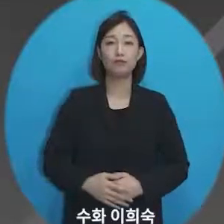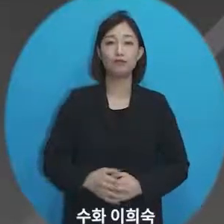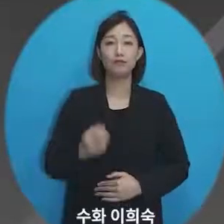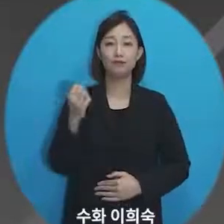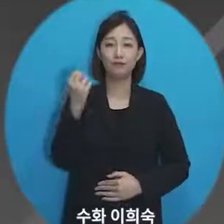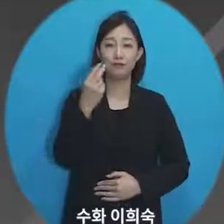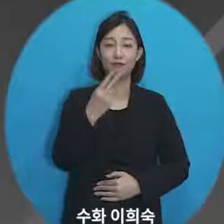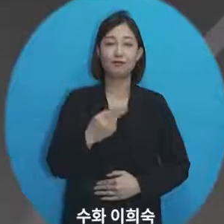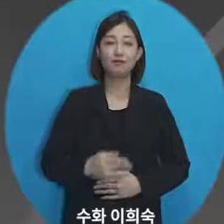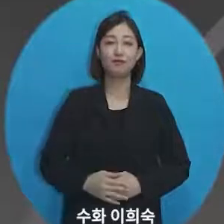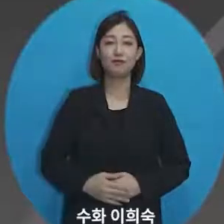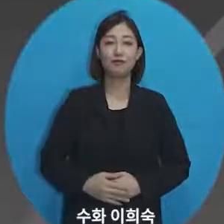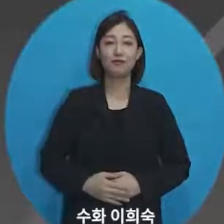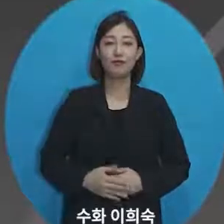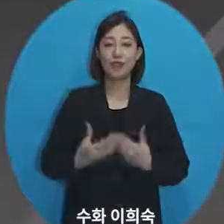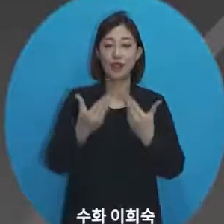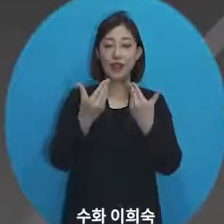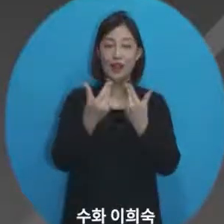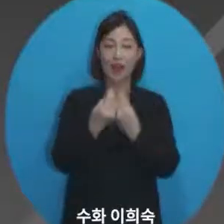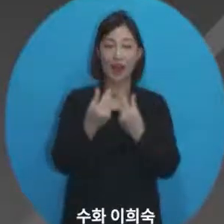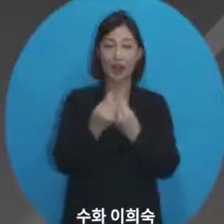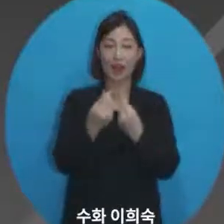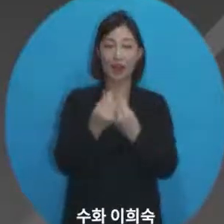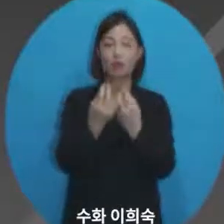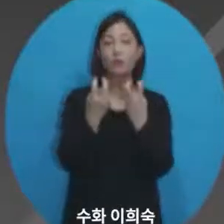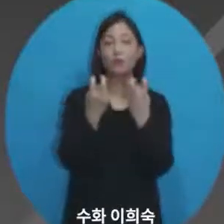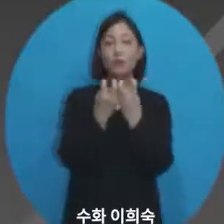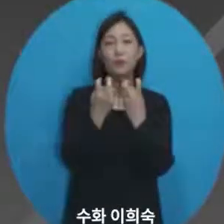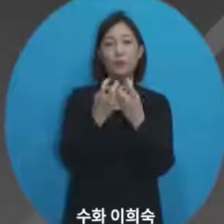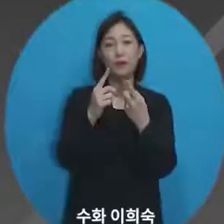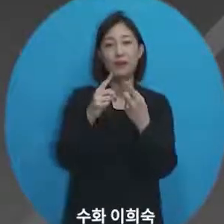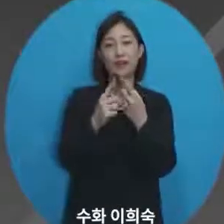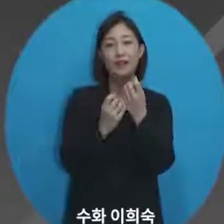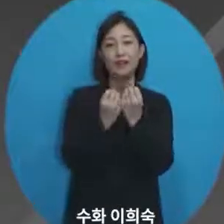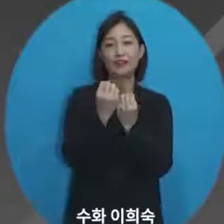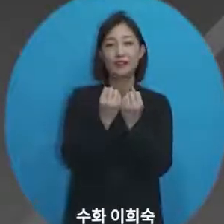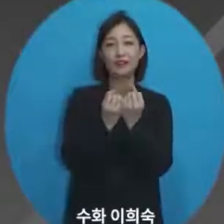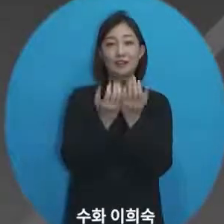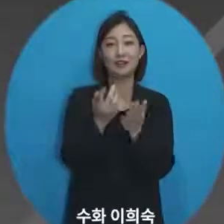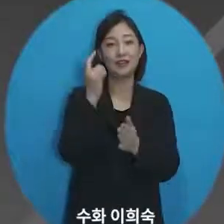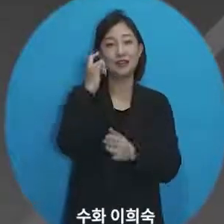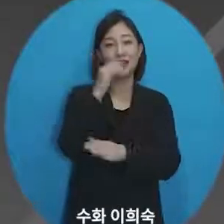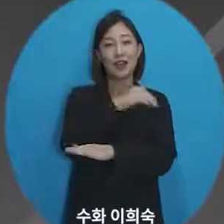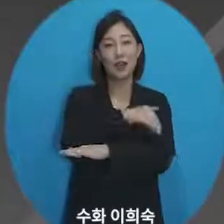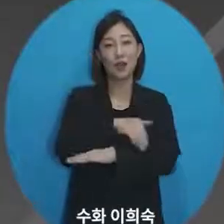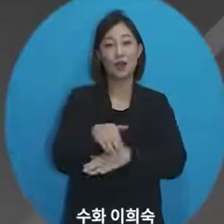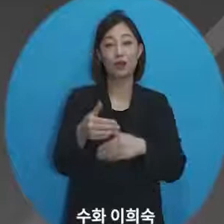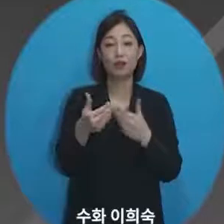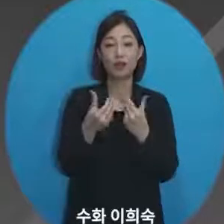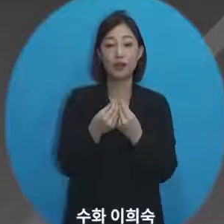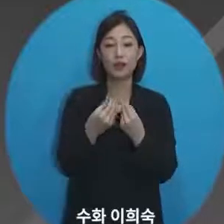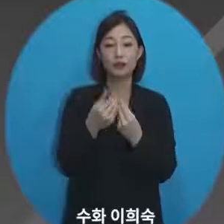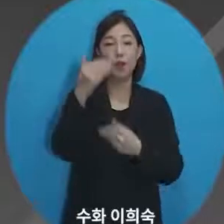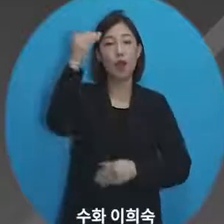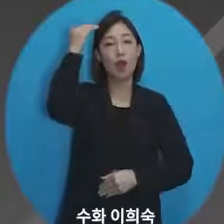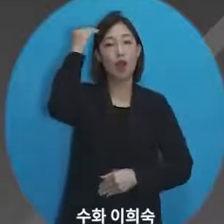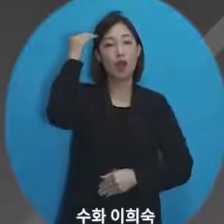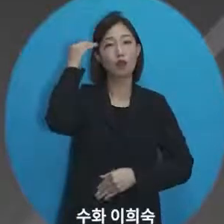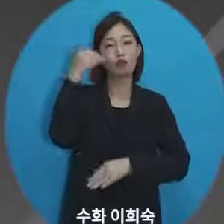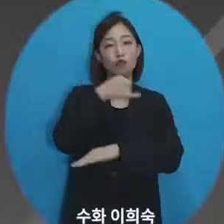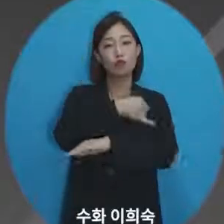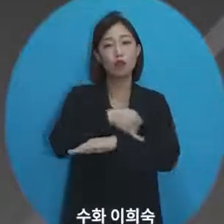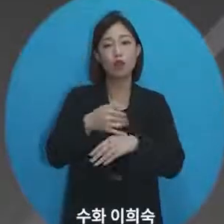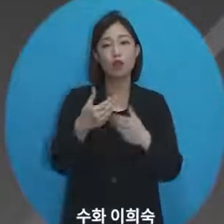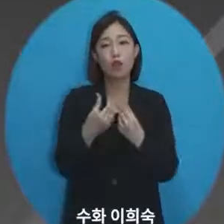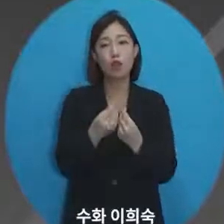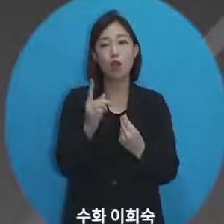드리고요. 그리고 사례와 방법에 대해서 기존의 이제 국내외 사례를 보시면서 한번